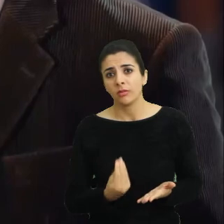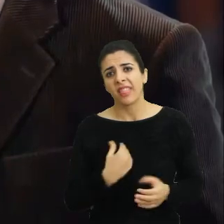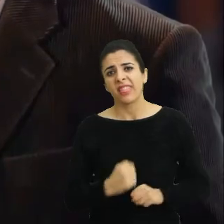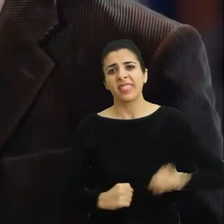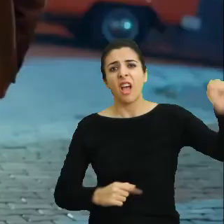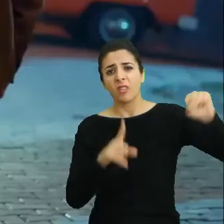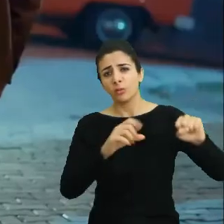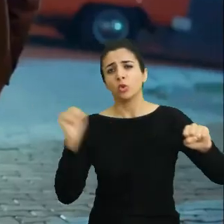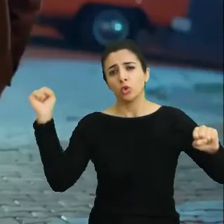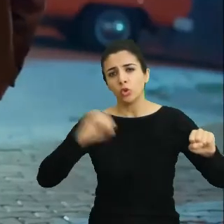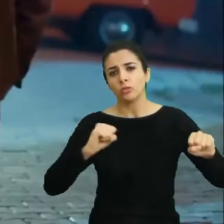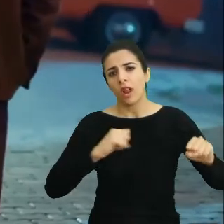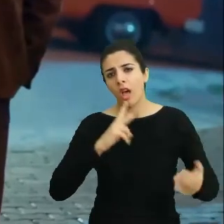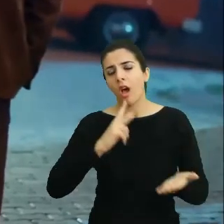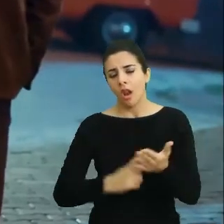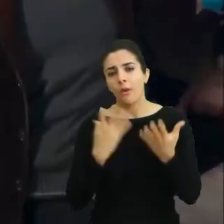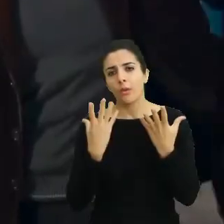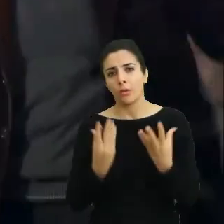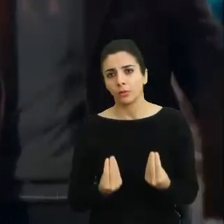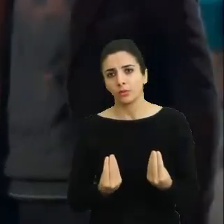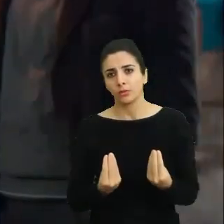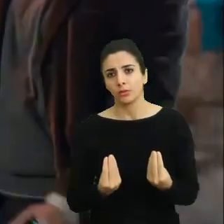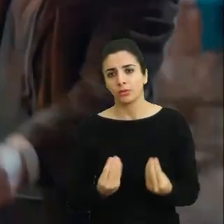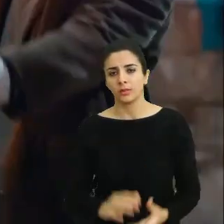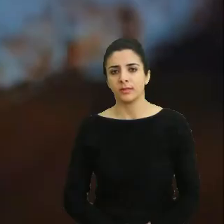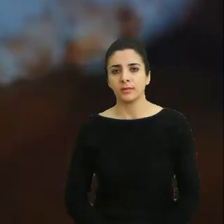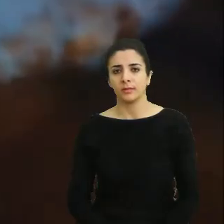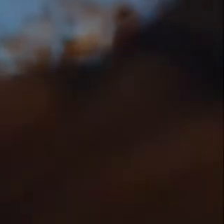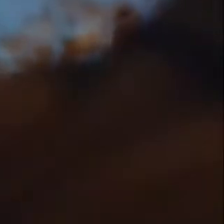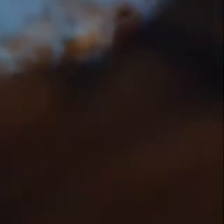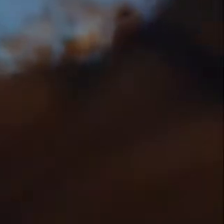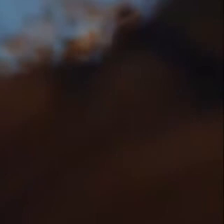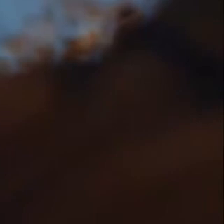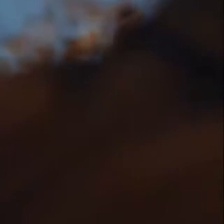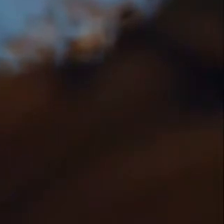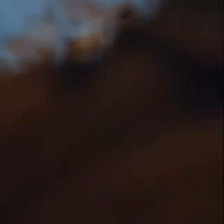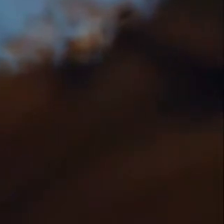Devrim ihanetin hükmü. Selim de çekti silahını. Süleyman iki namlu arasında kaldı.